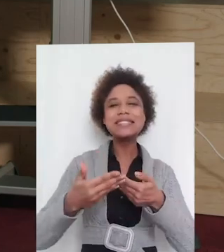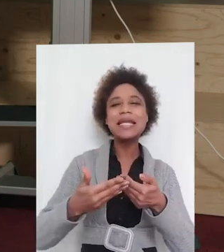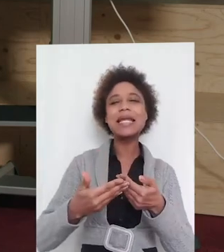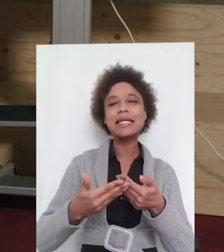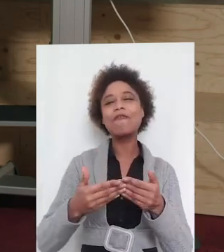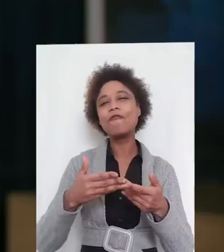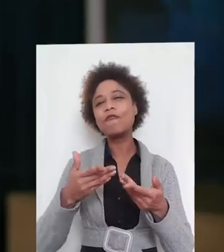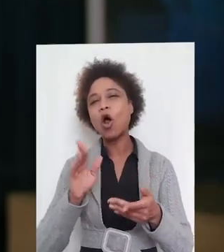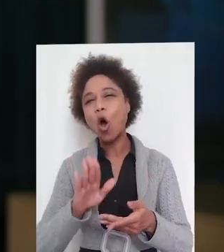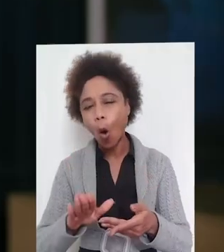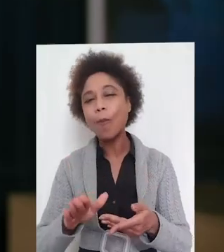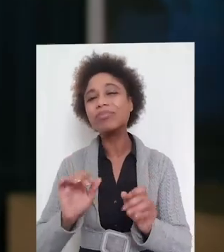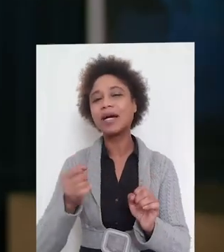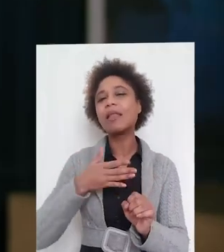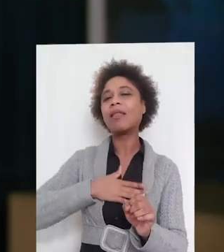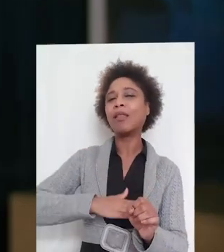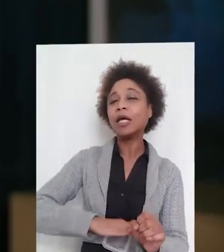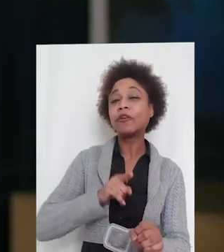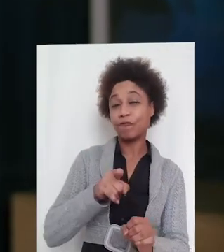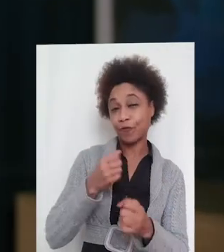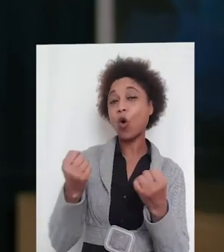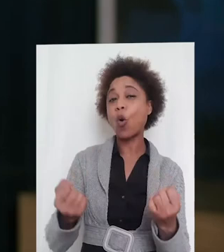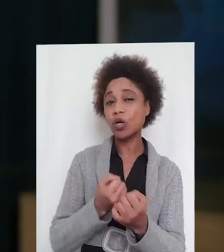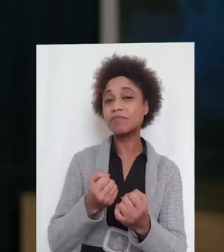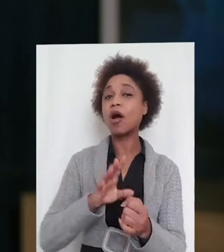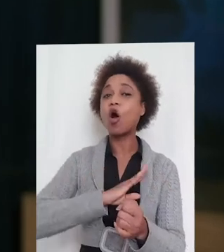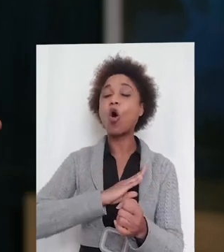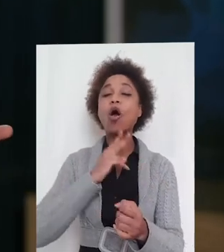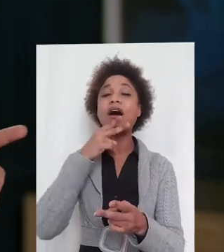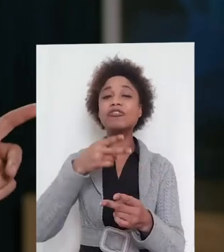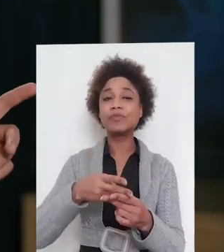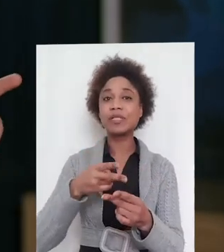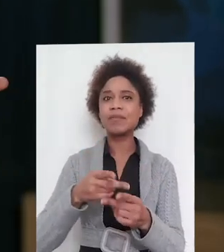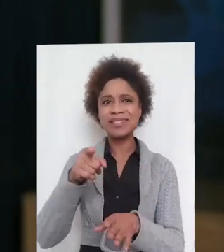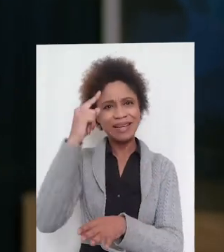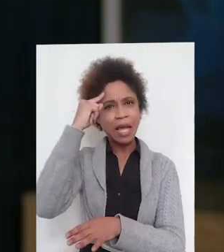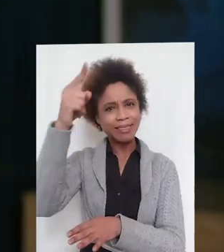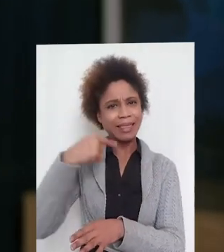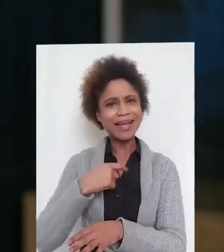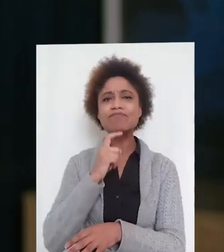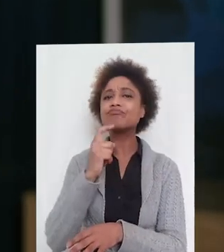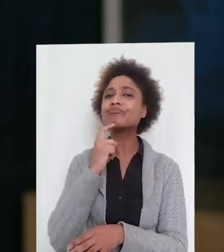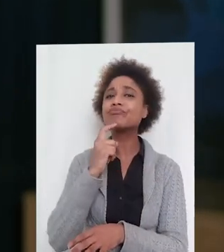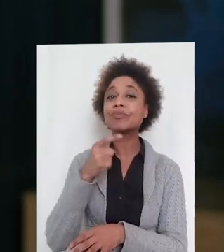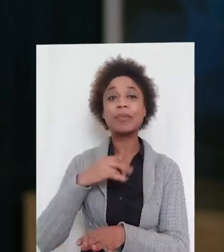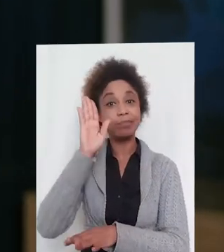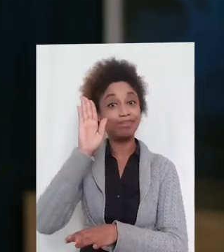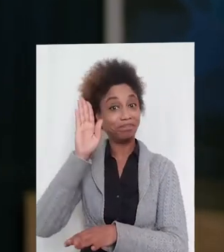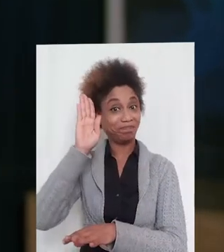ook nog best lastig kan zijn voor organisaties. Laten we ook afspreken dat als jullie denken van hier wil ik op reageren, dat je even